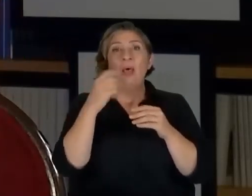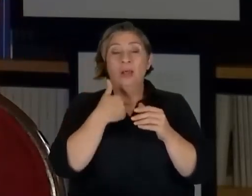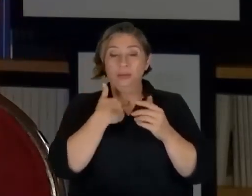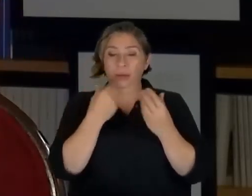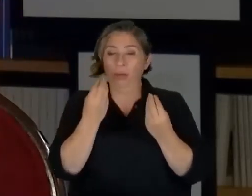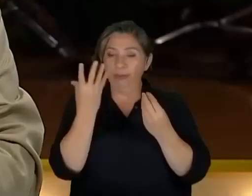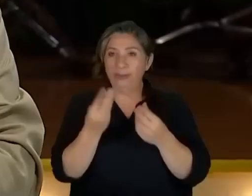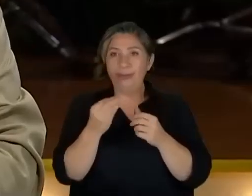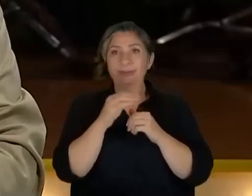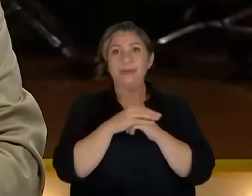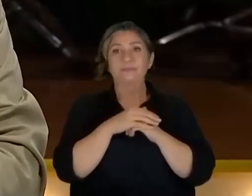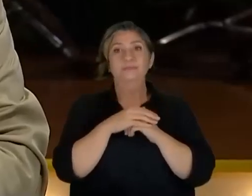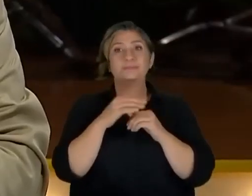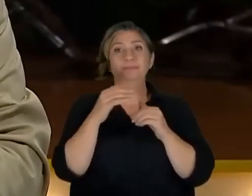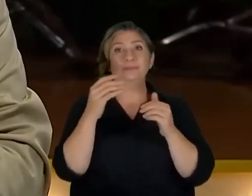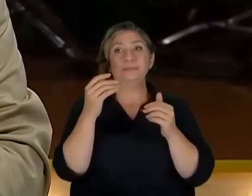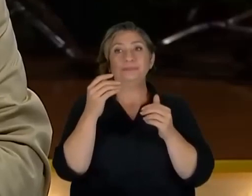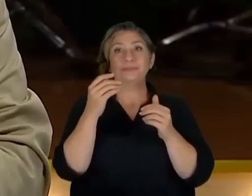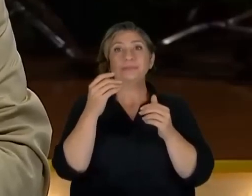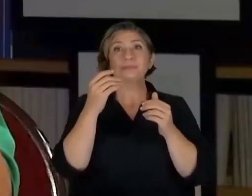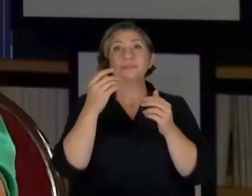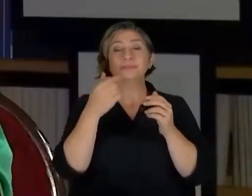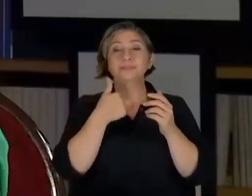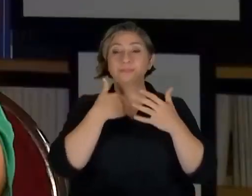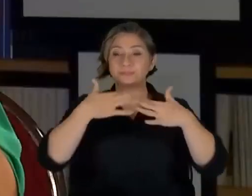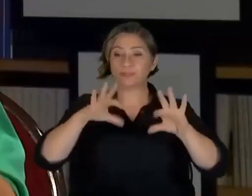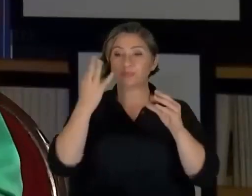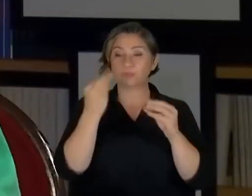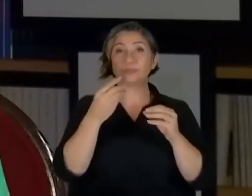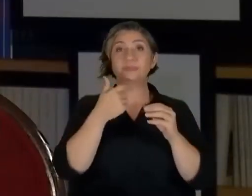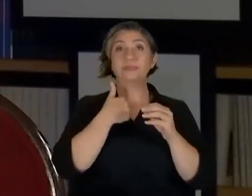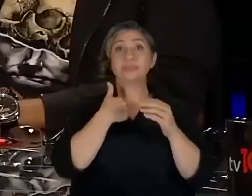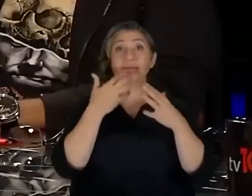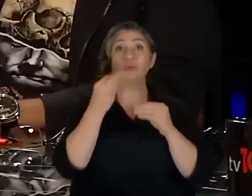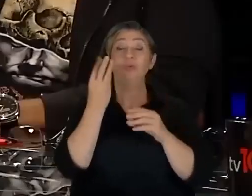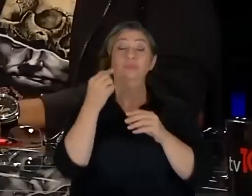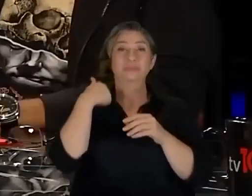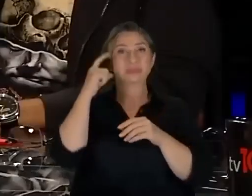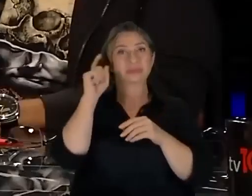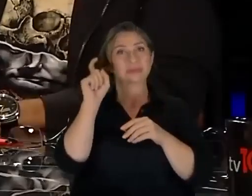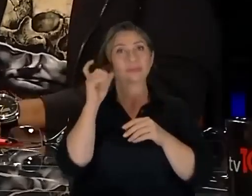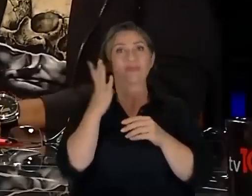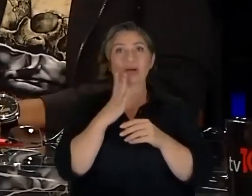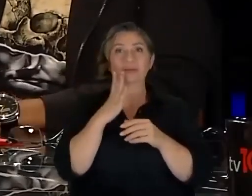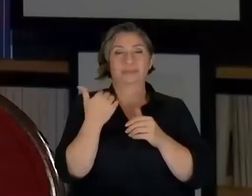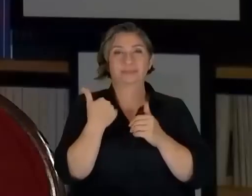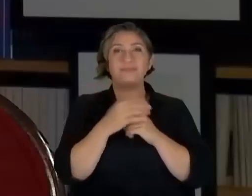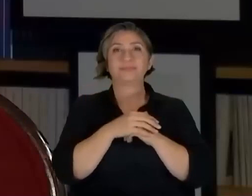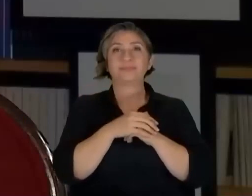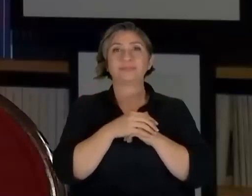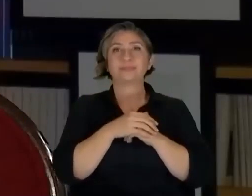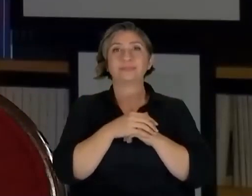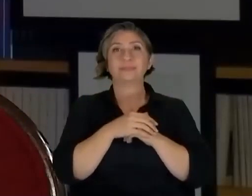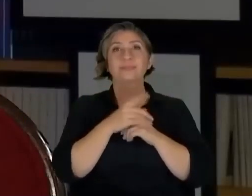yerinde olsun. Ve sen de bir hani ses maskede olsun, ses orada olsun, ses önde olsun. Böyle takıntılarım var. Evet.